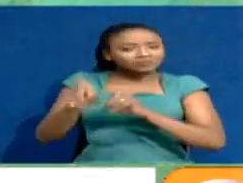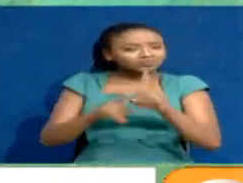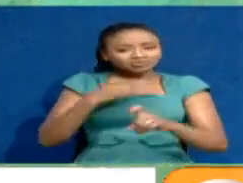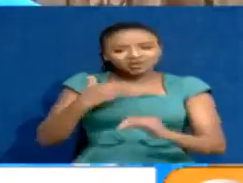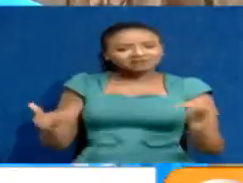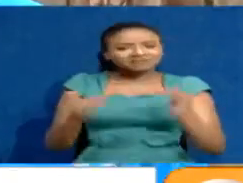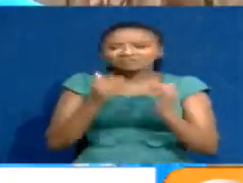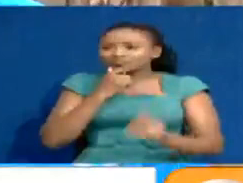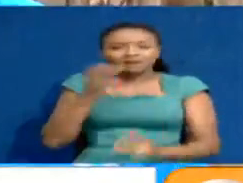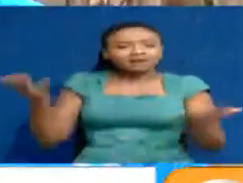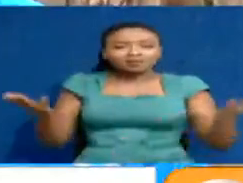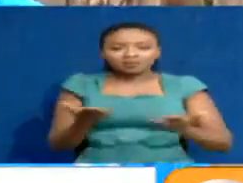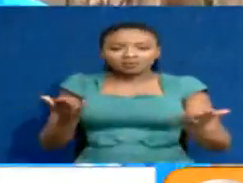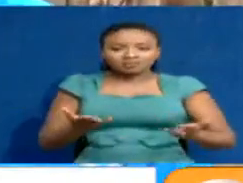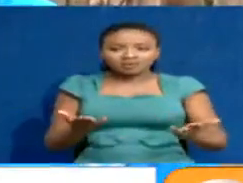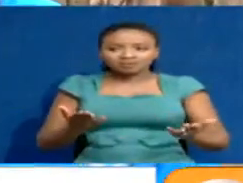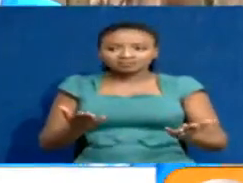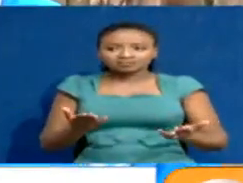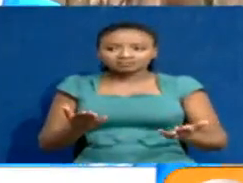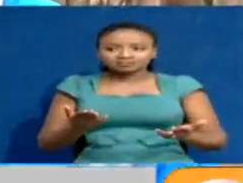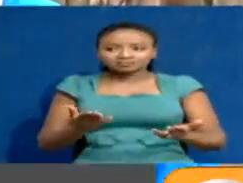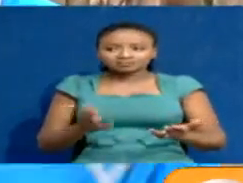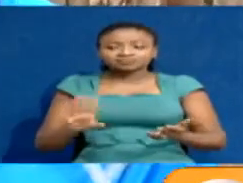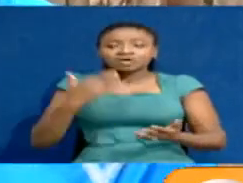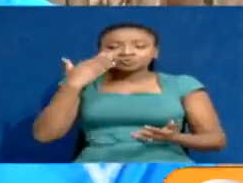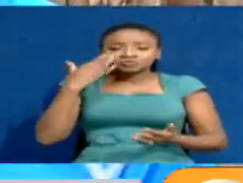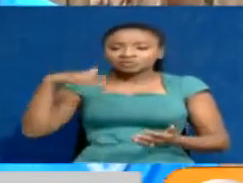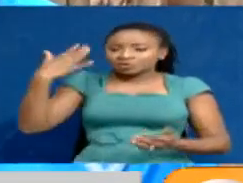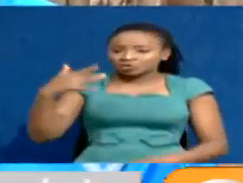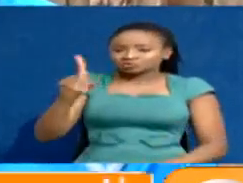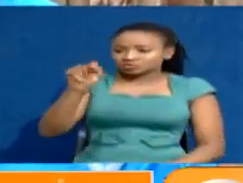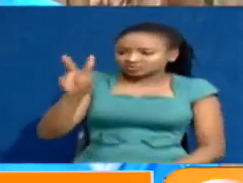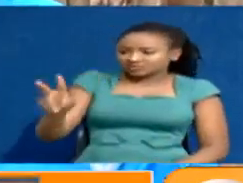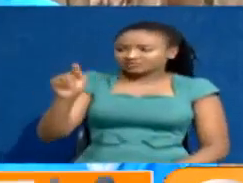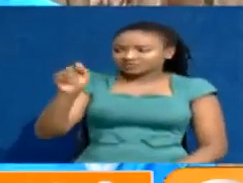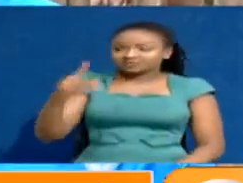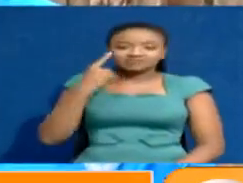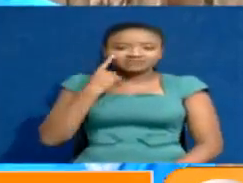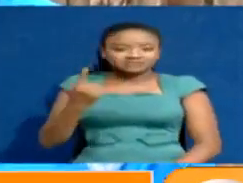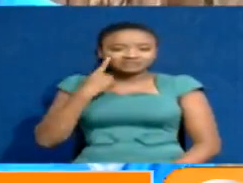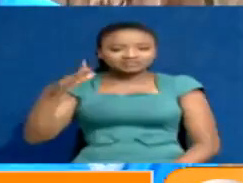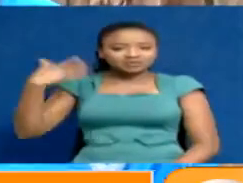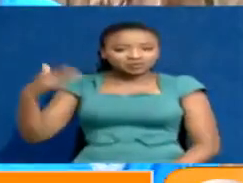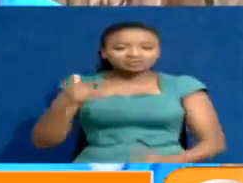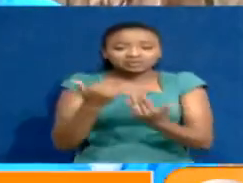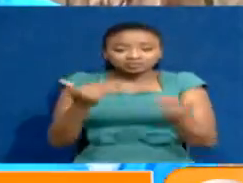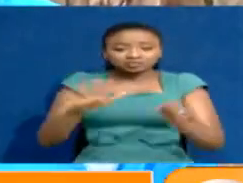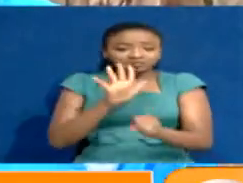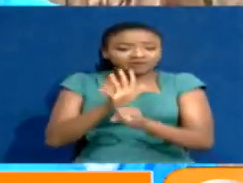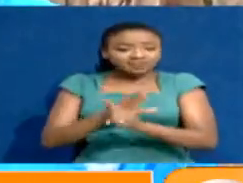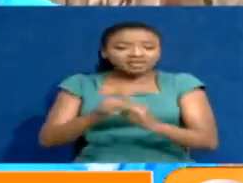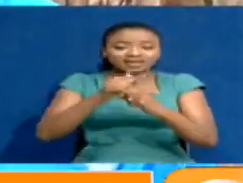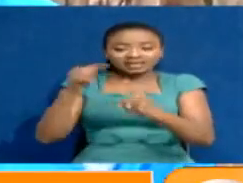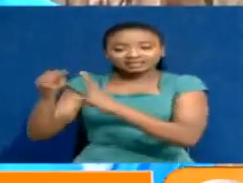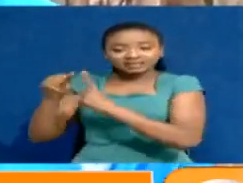kuhusu aliko. I'm always very much worried. You've seen in the television and in the news, many kids are being